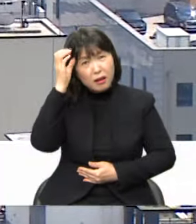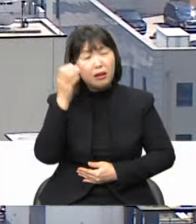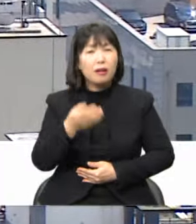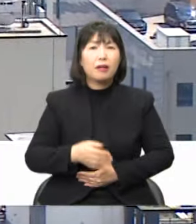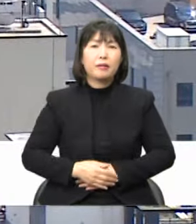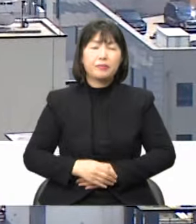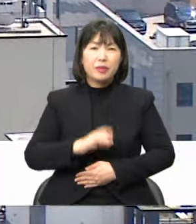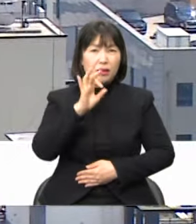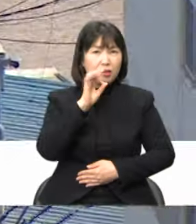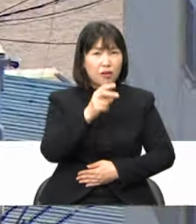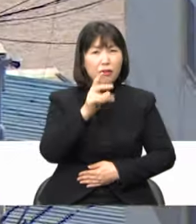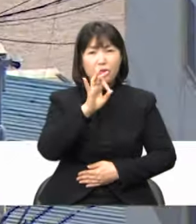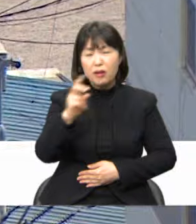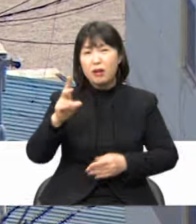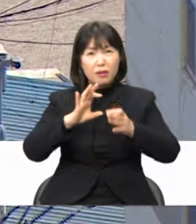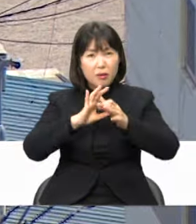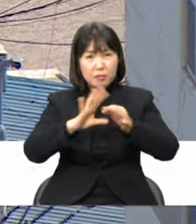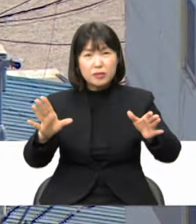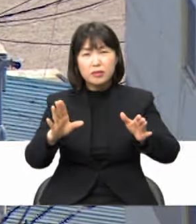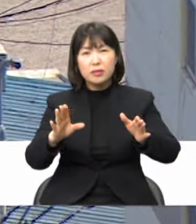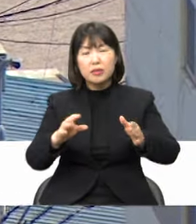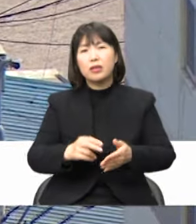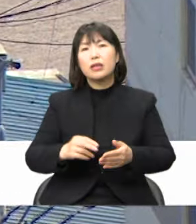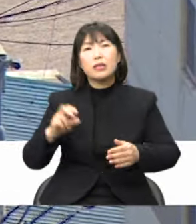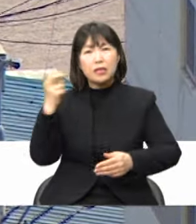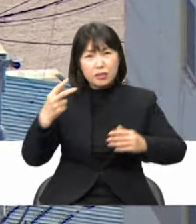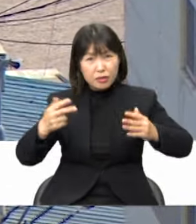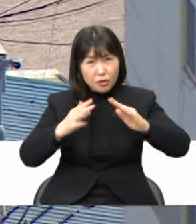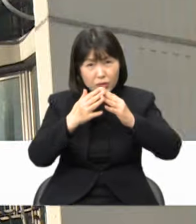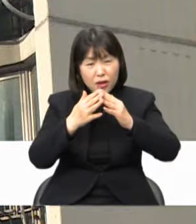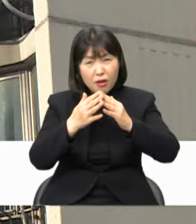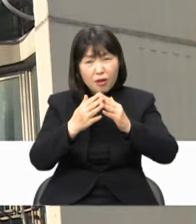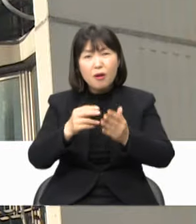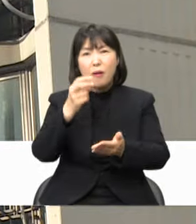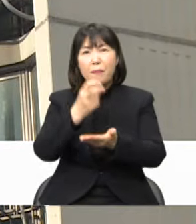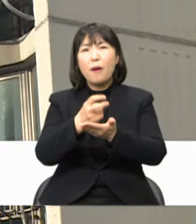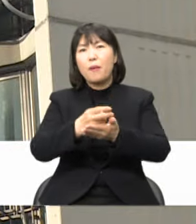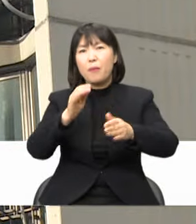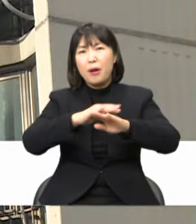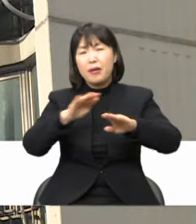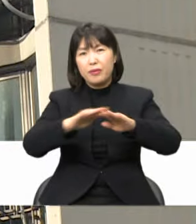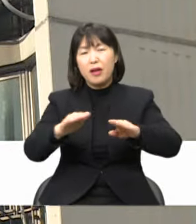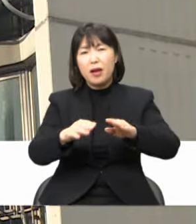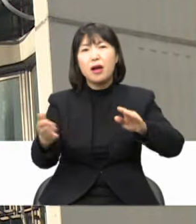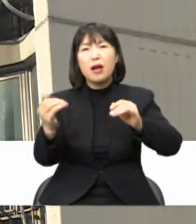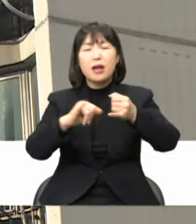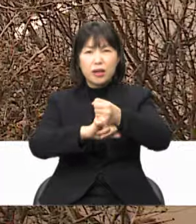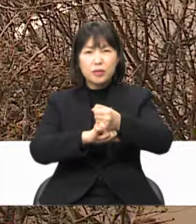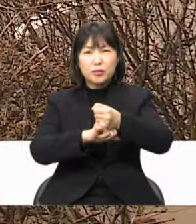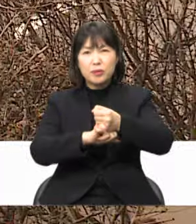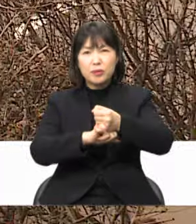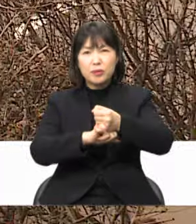없이 재건축 재개발 규제 완화 공약을 들고 나와 선거가 끝나면 속도가 붙을 것처럼 표심을 유도했습니다 하지만 총선이